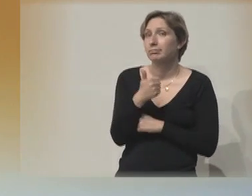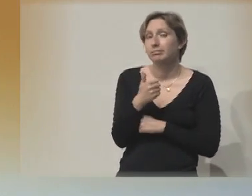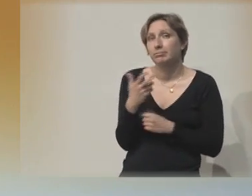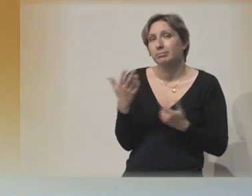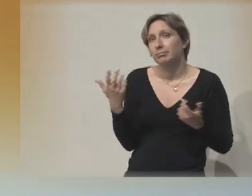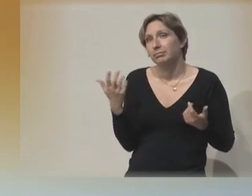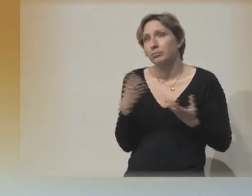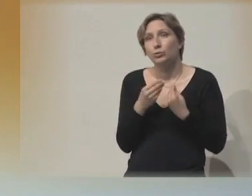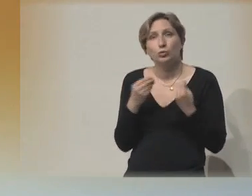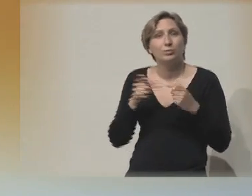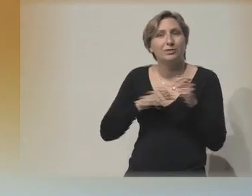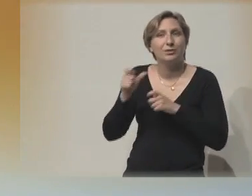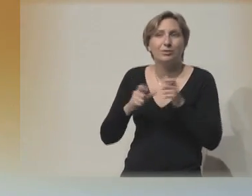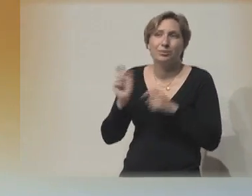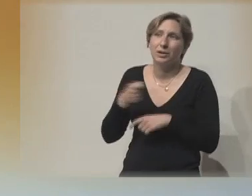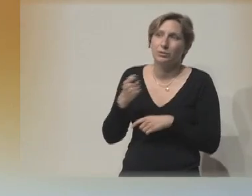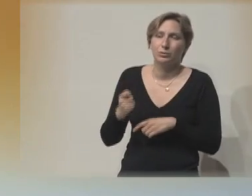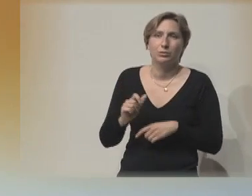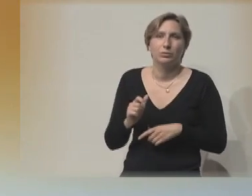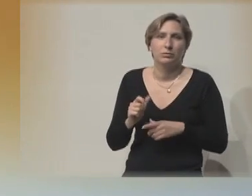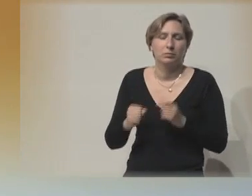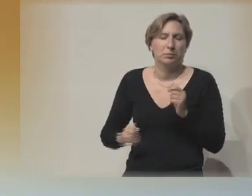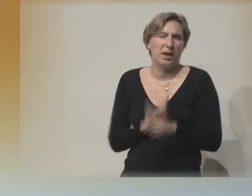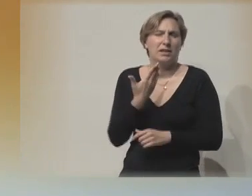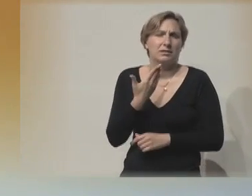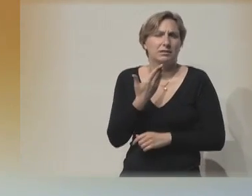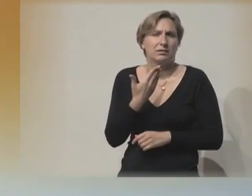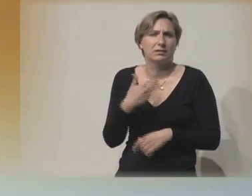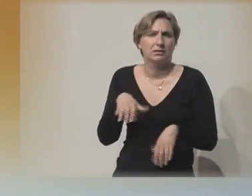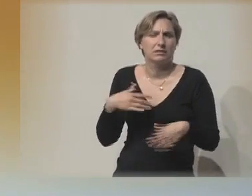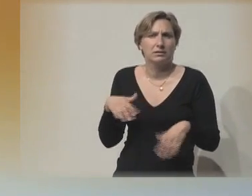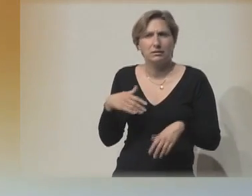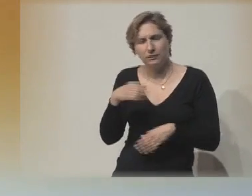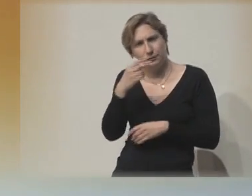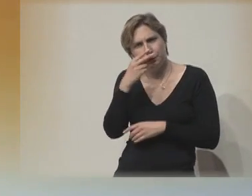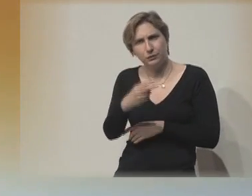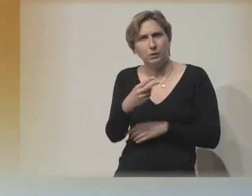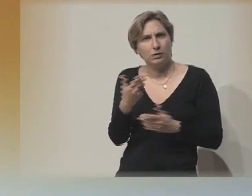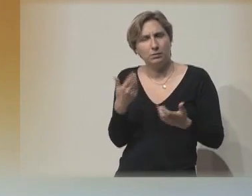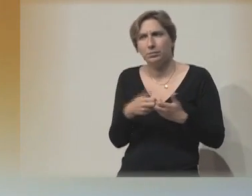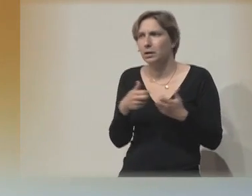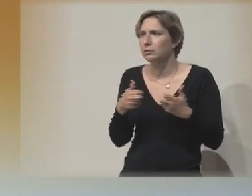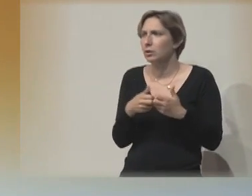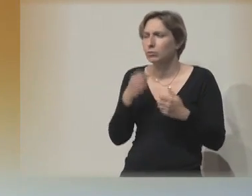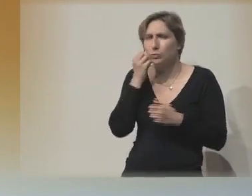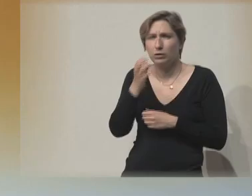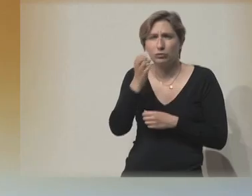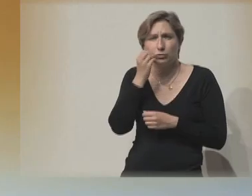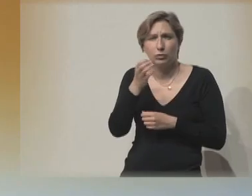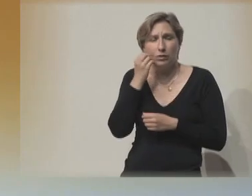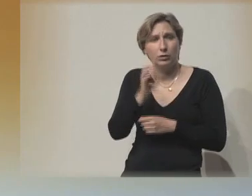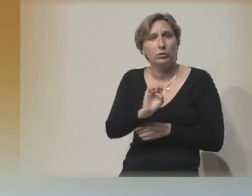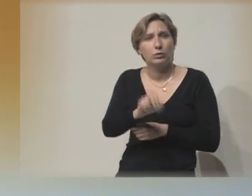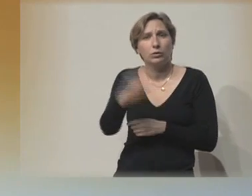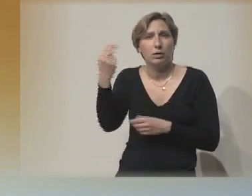pas atteints, blessés, quand on voit le sort qui est fait, par exemple, jour après jour à